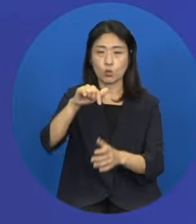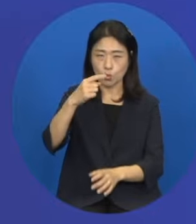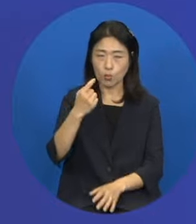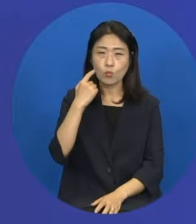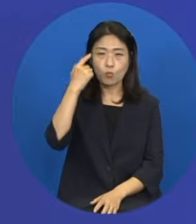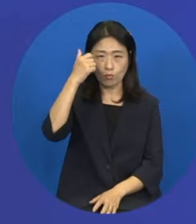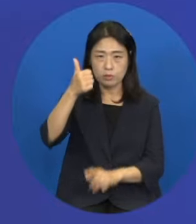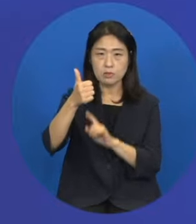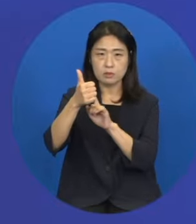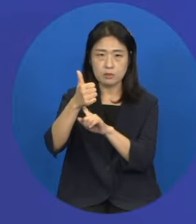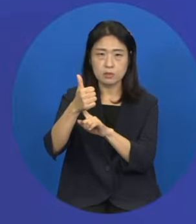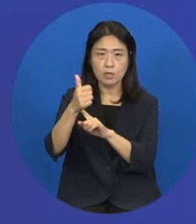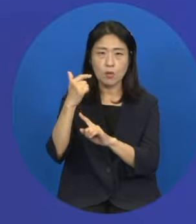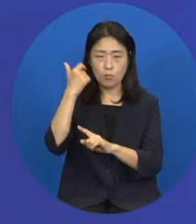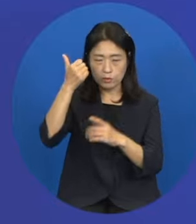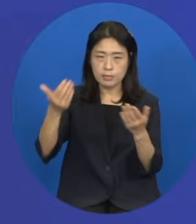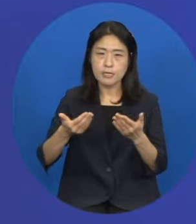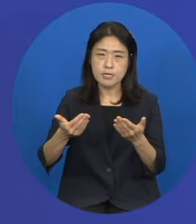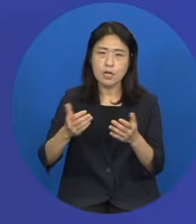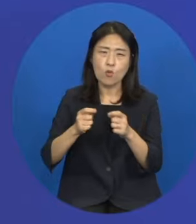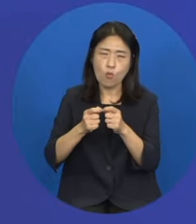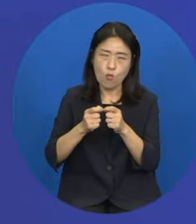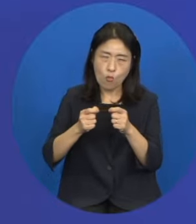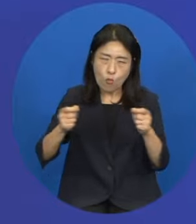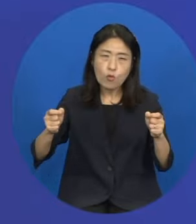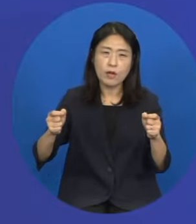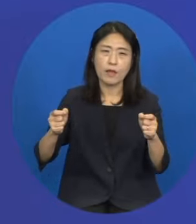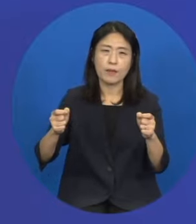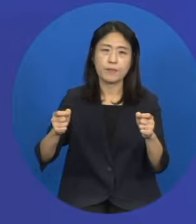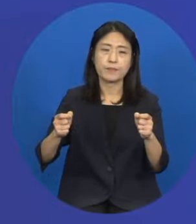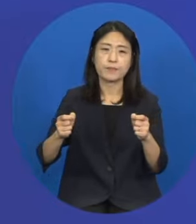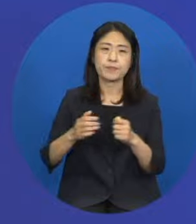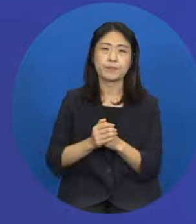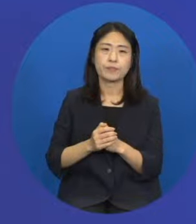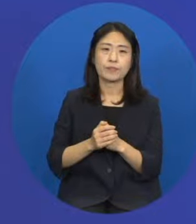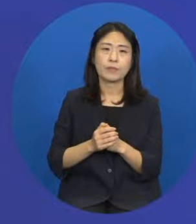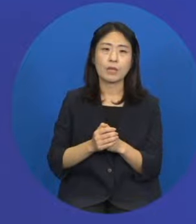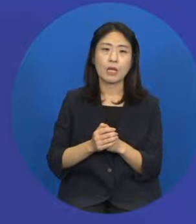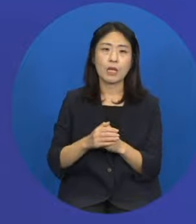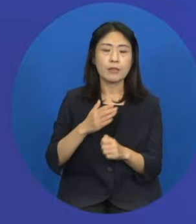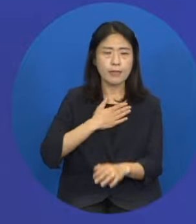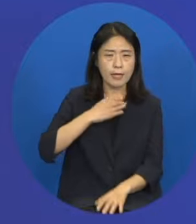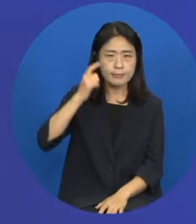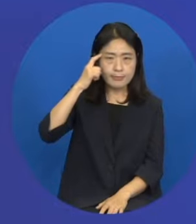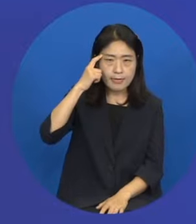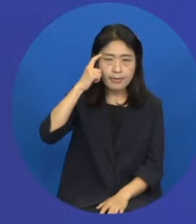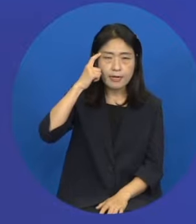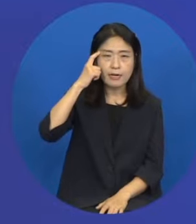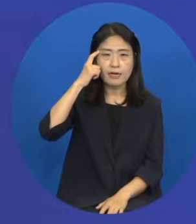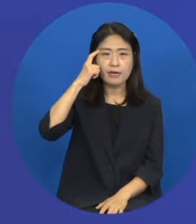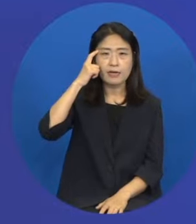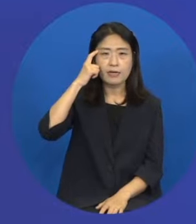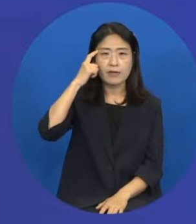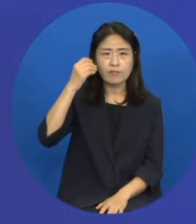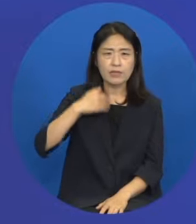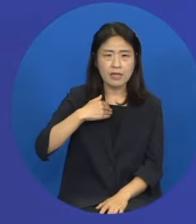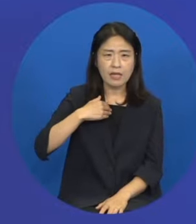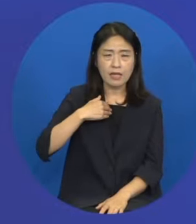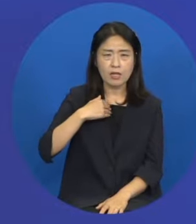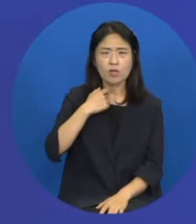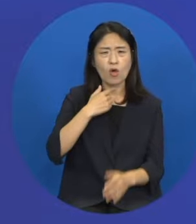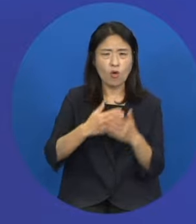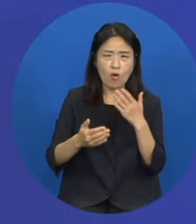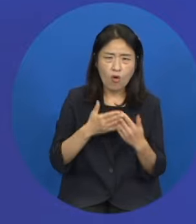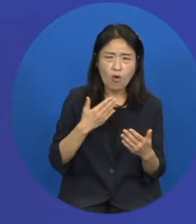하셨어요. 자신이 쌓은 경험이 있고 전략이 있고 은사가 있는데 어느 것도 할 수 있는 게 없더랍니다. 그래서